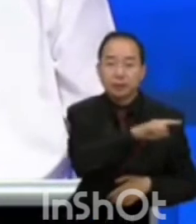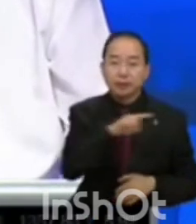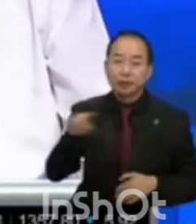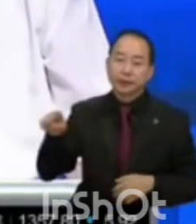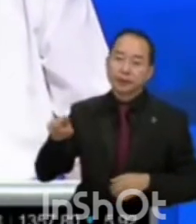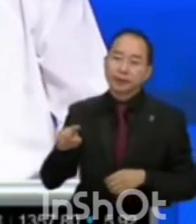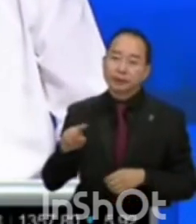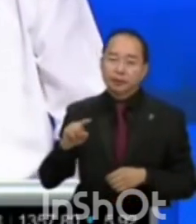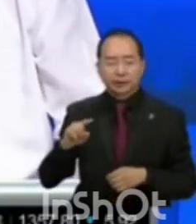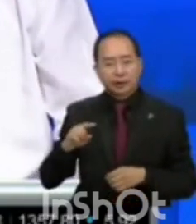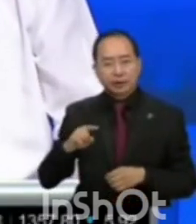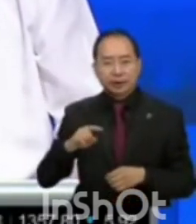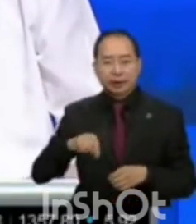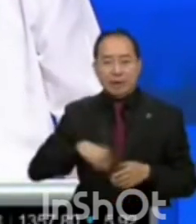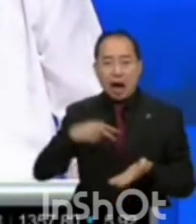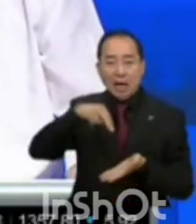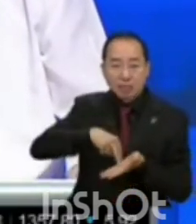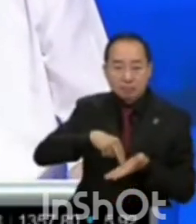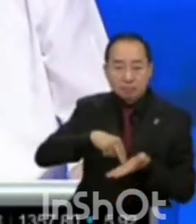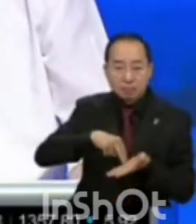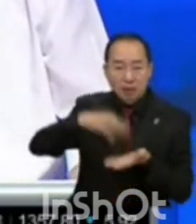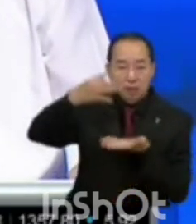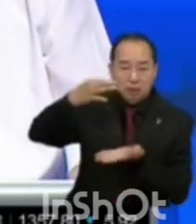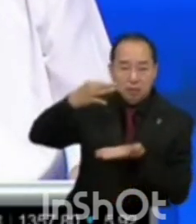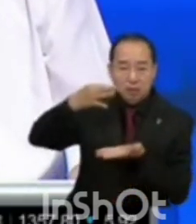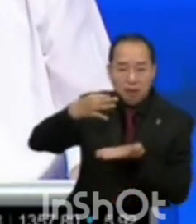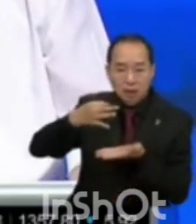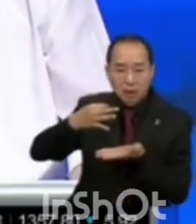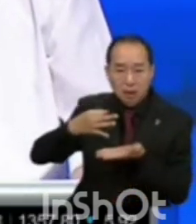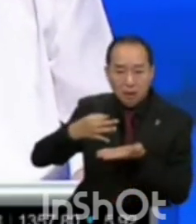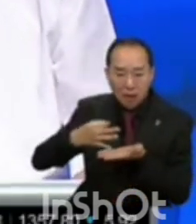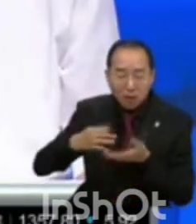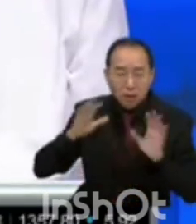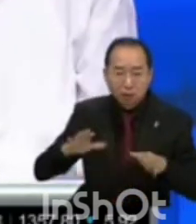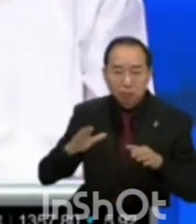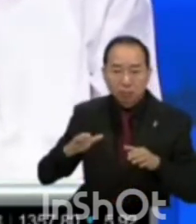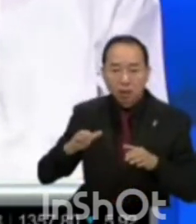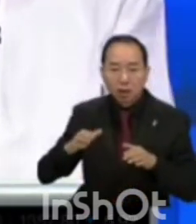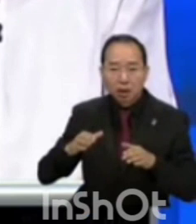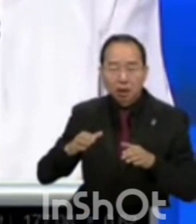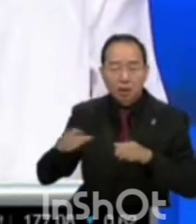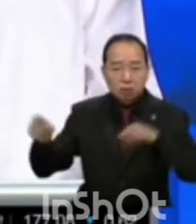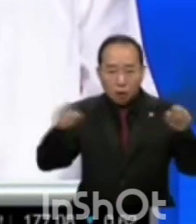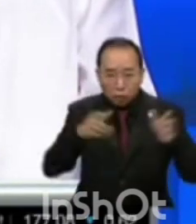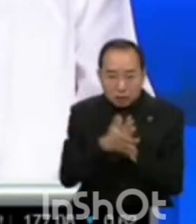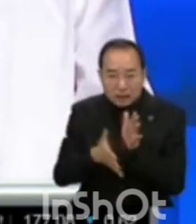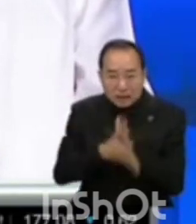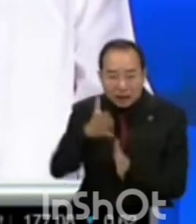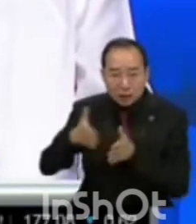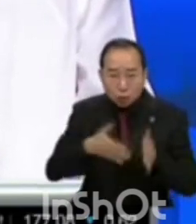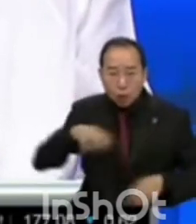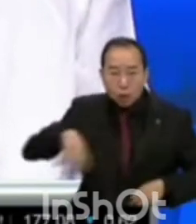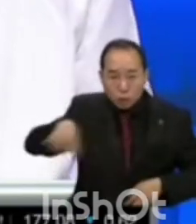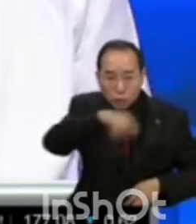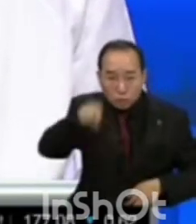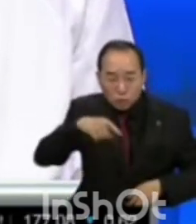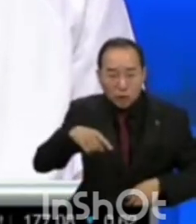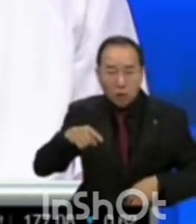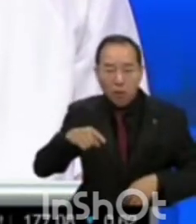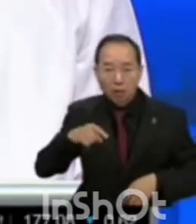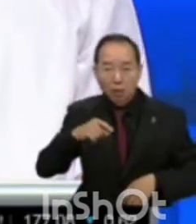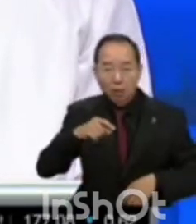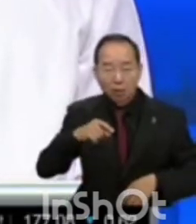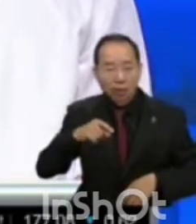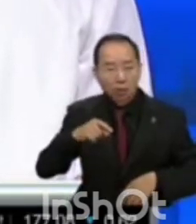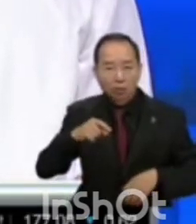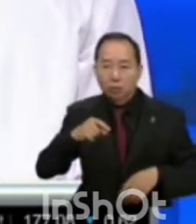광역자치단체 기준으로 17위를 지금 맴돌고 있거든요. 네. 그래서 경기 북도 설치가 더